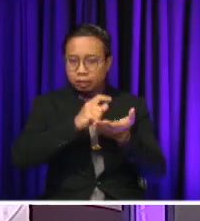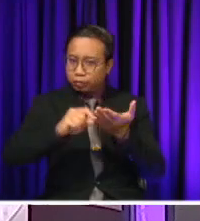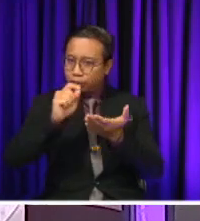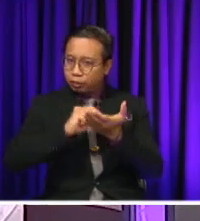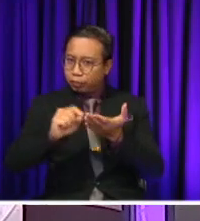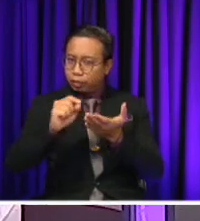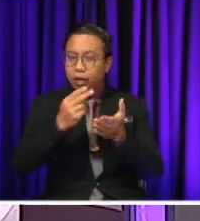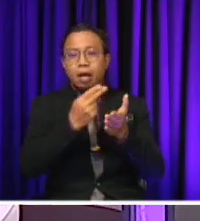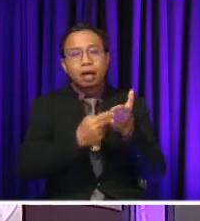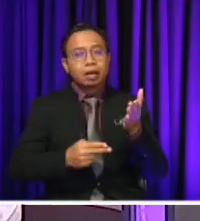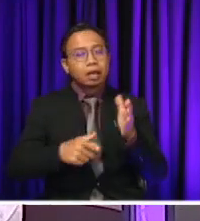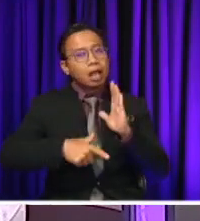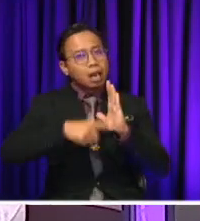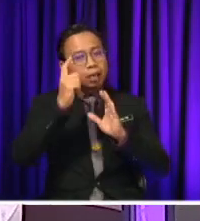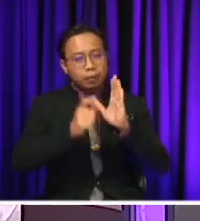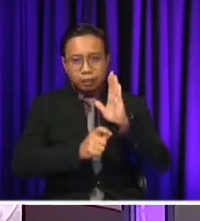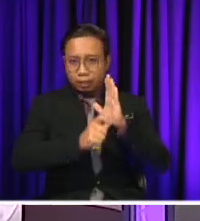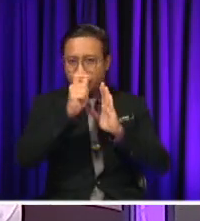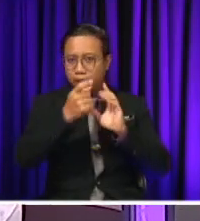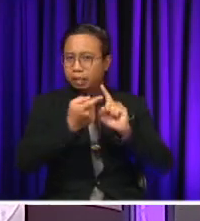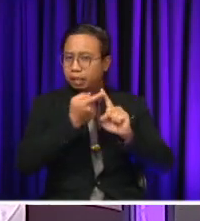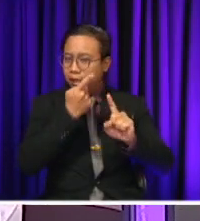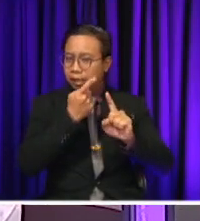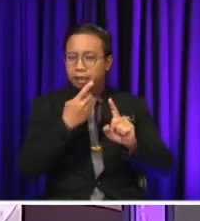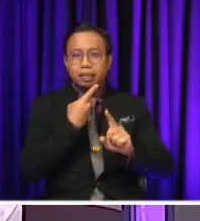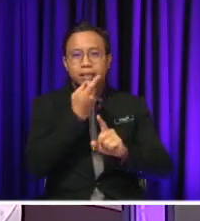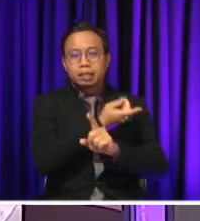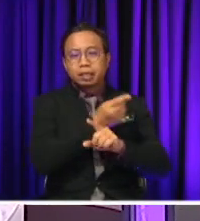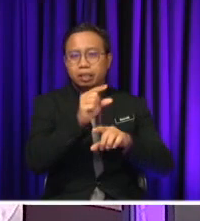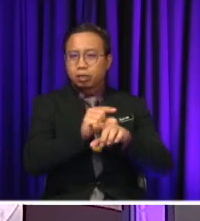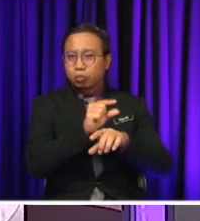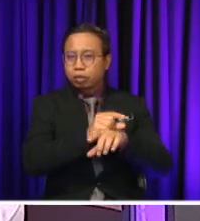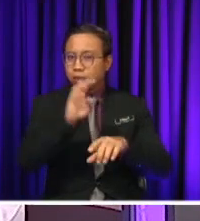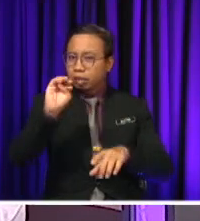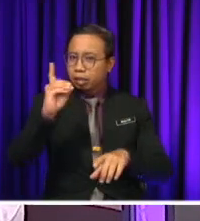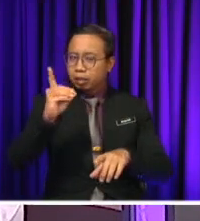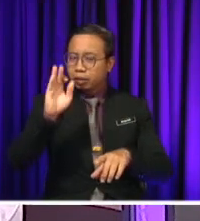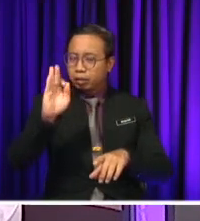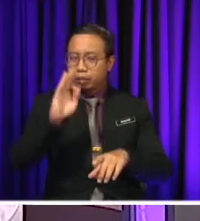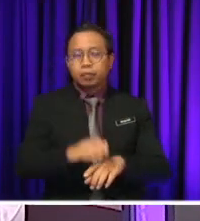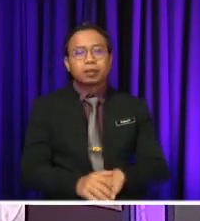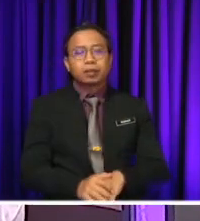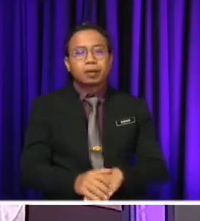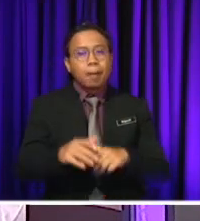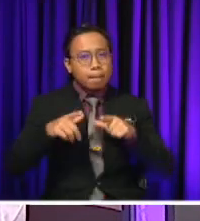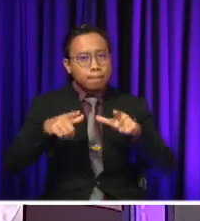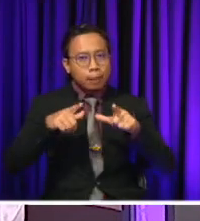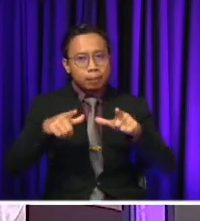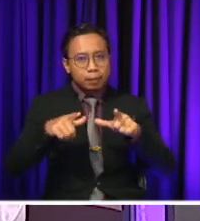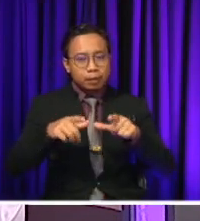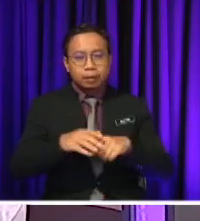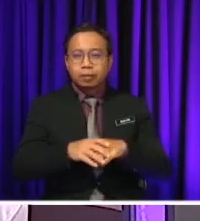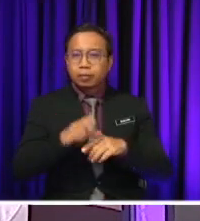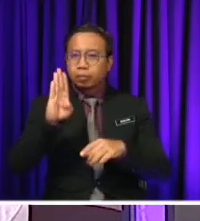harga dia lebih tinggi daripada kita guna mdf papan servive ke ataupun Pati